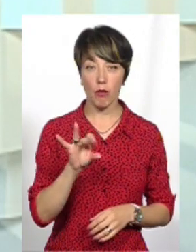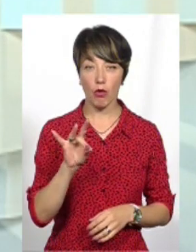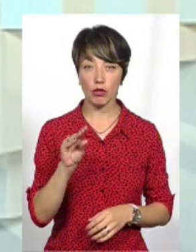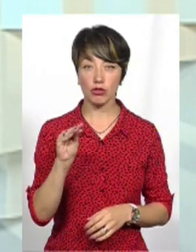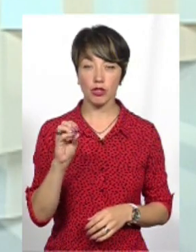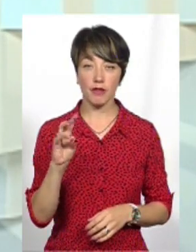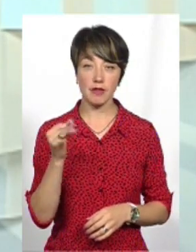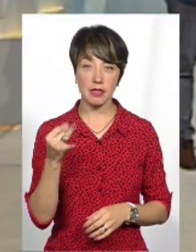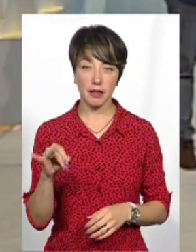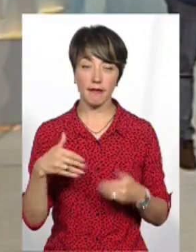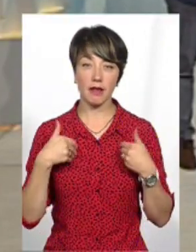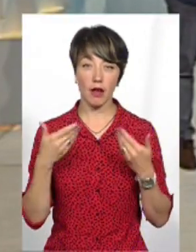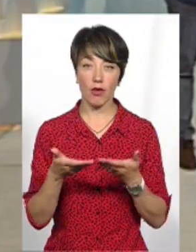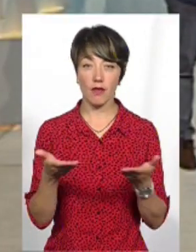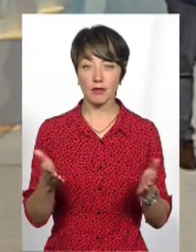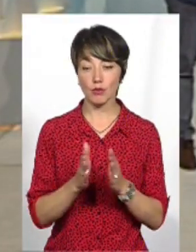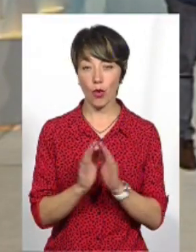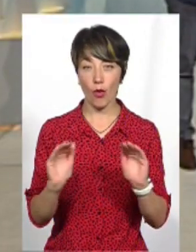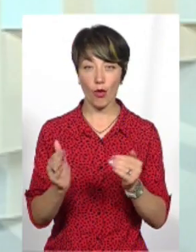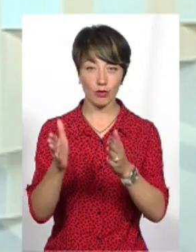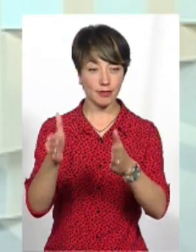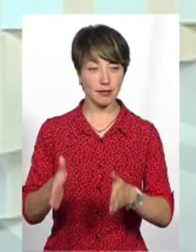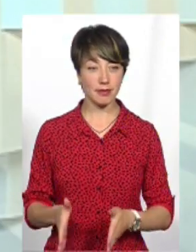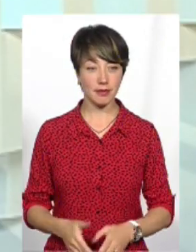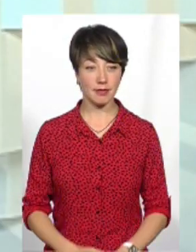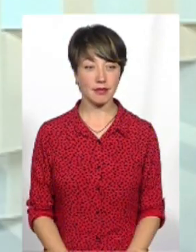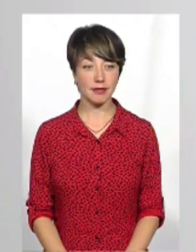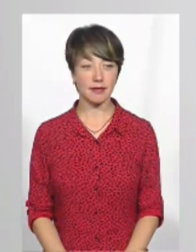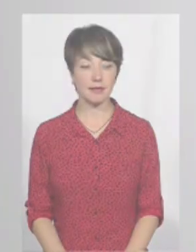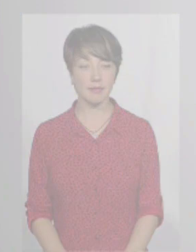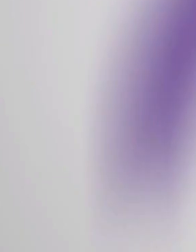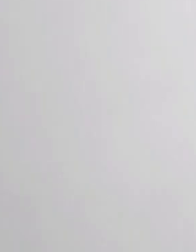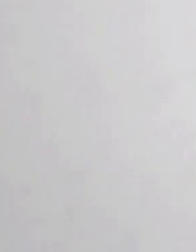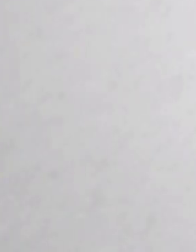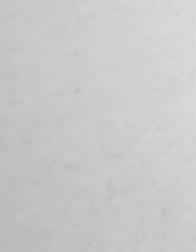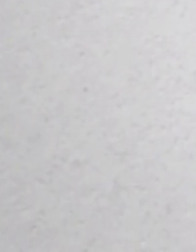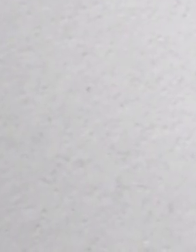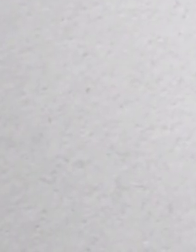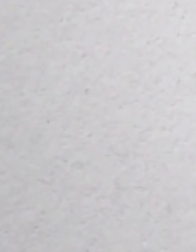студії. Вітаю вас. Добрий день. Прошу, коротка інформаційна довідка.